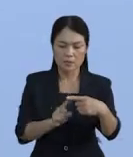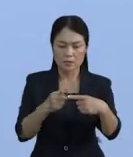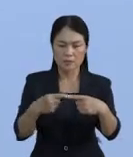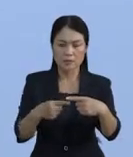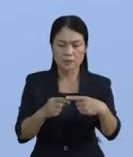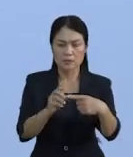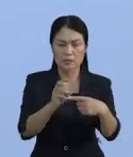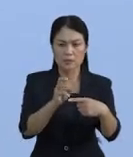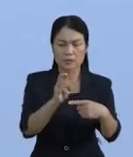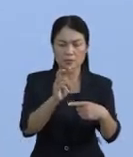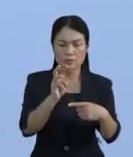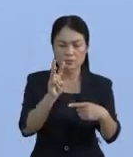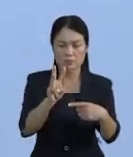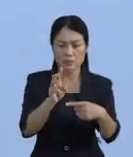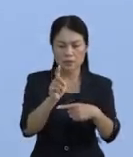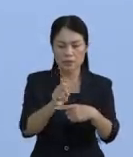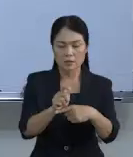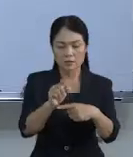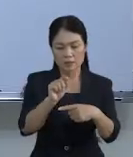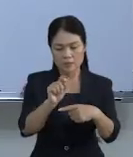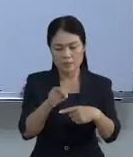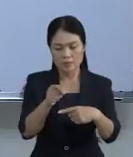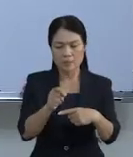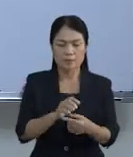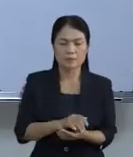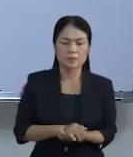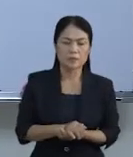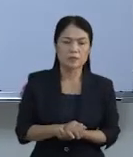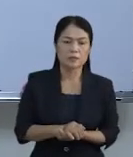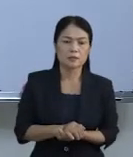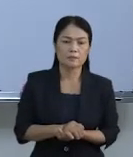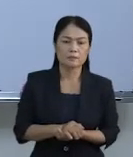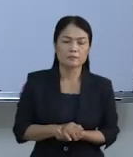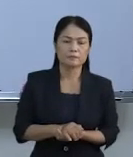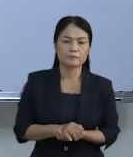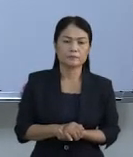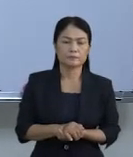bày tốn cách cắt cái bia nè còn nè bà chấn dương xe lì nhưng mà xe nở